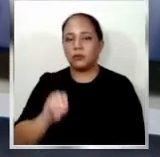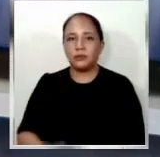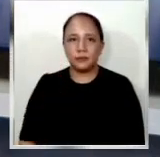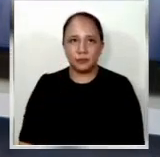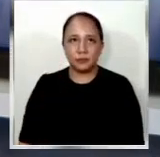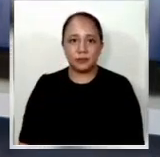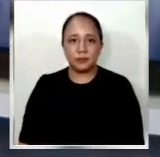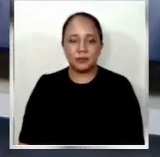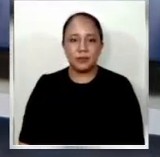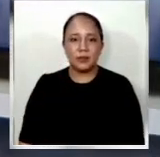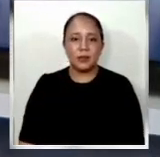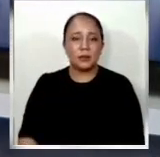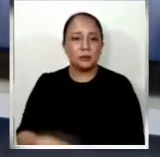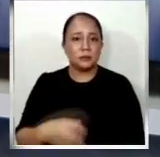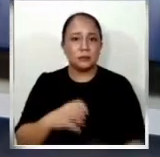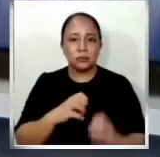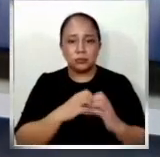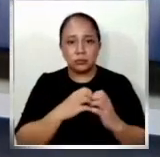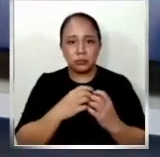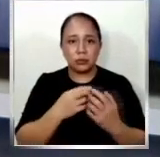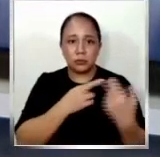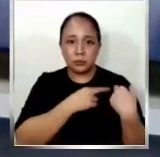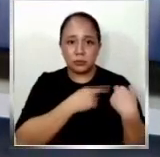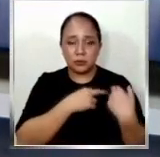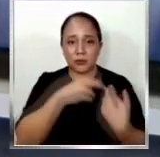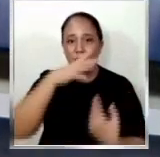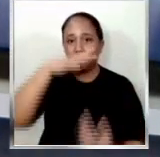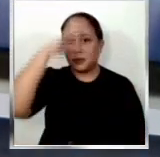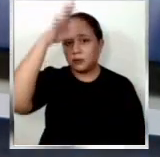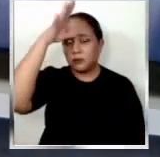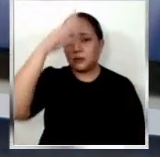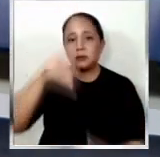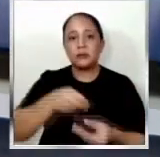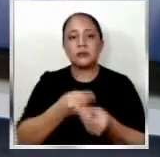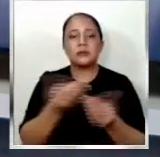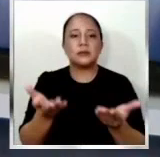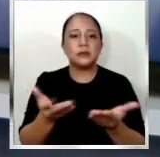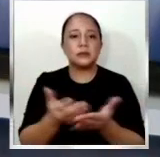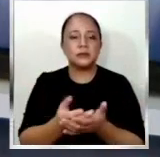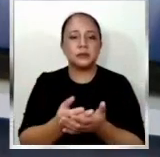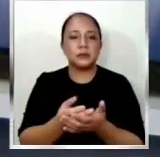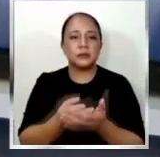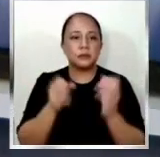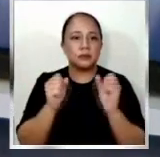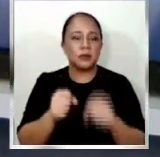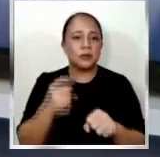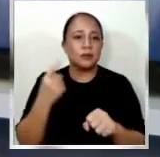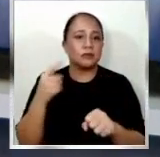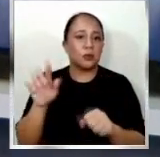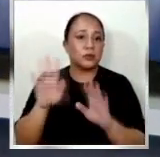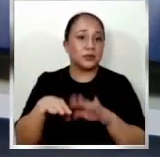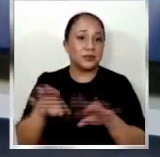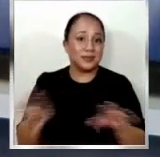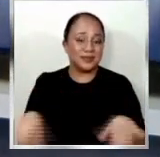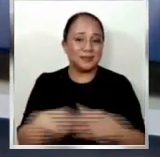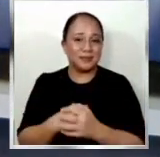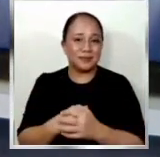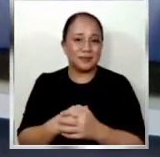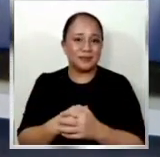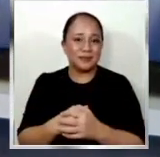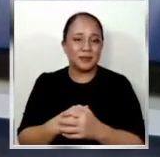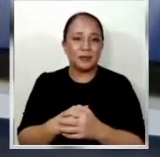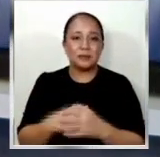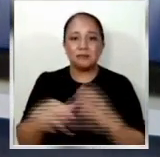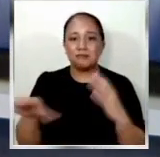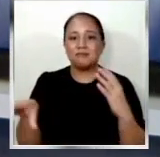kapuso, sinasabing obligasyon ng mga magulang na ibigay ang makakayanan para sa kanilang mga anak. Bonus na lang daw